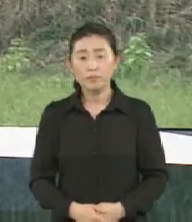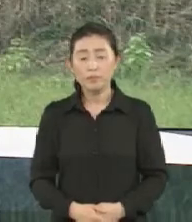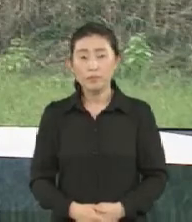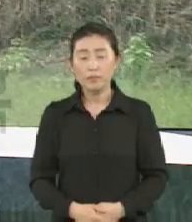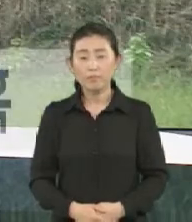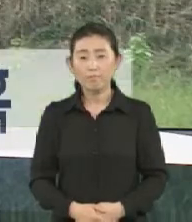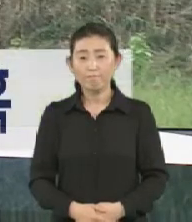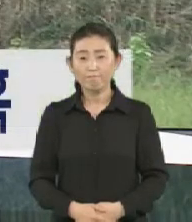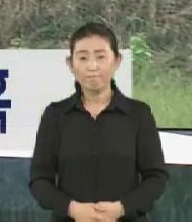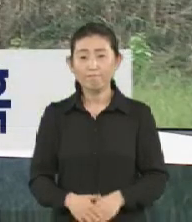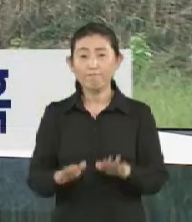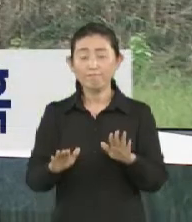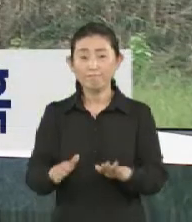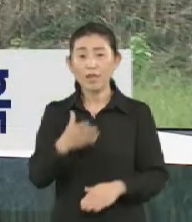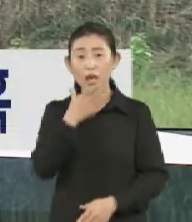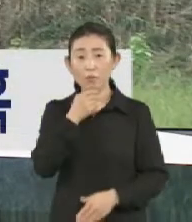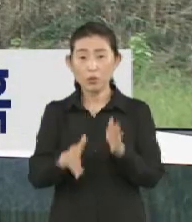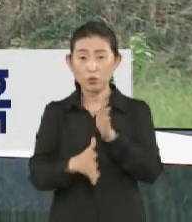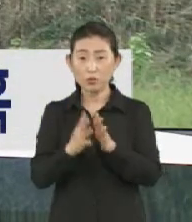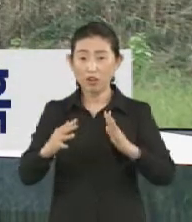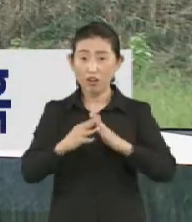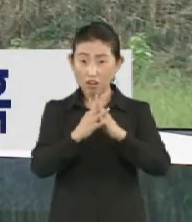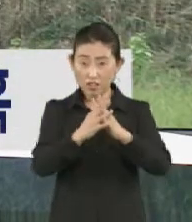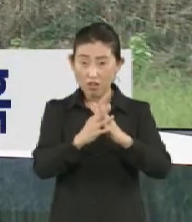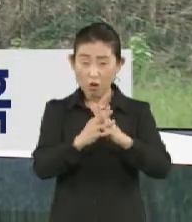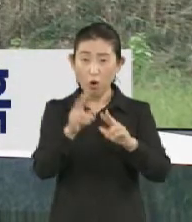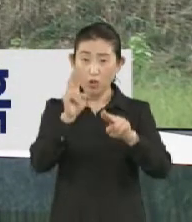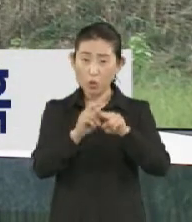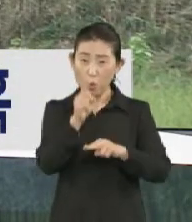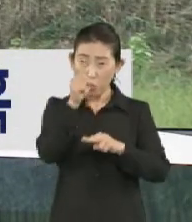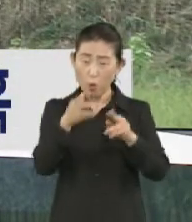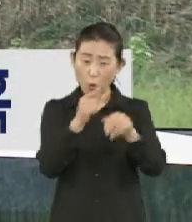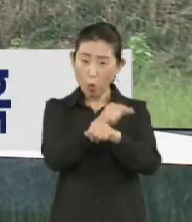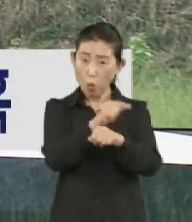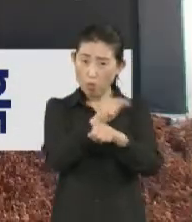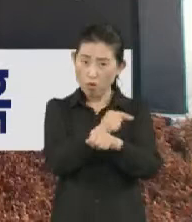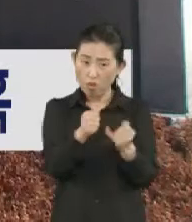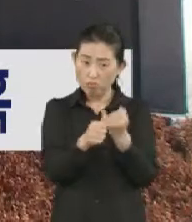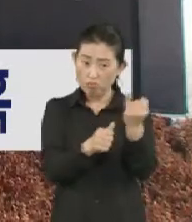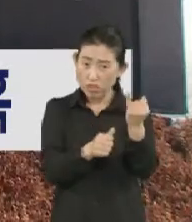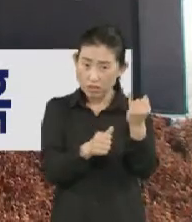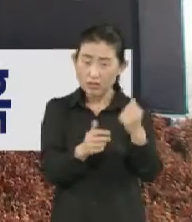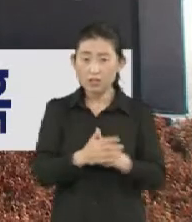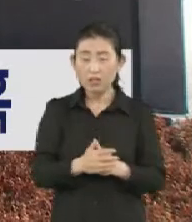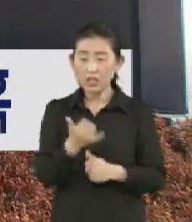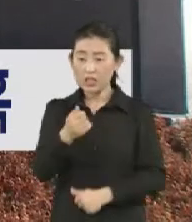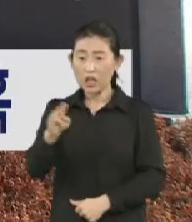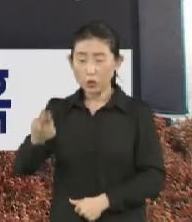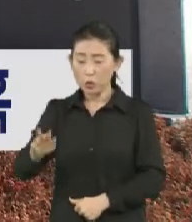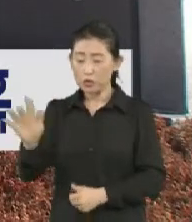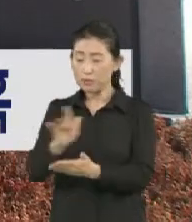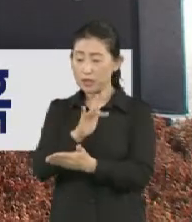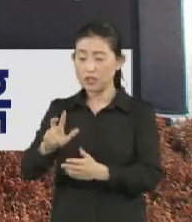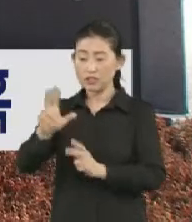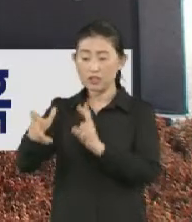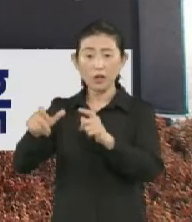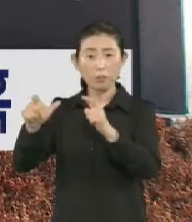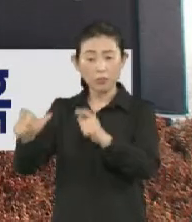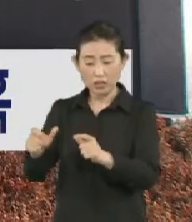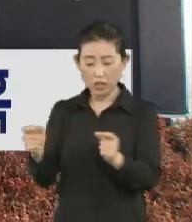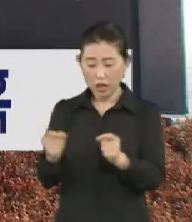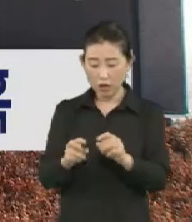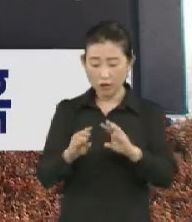저는 행복도시 건설 청장의 여 행복도시 건설 청 고위공무원 부인들이 3종 스마트 국가산단